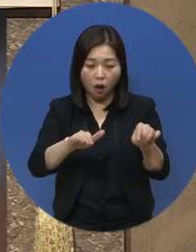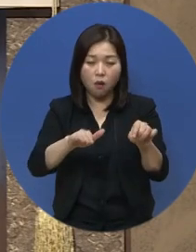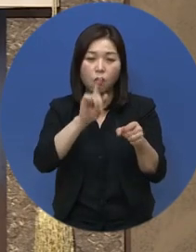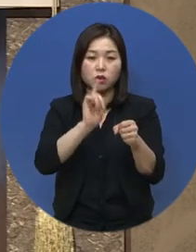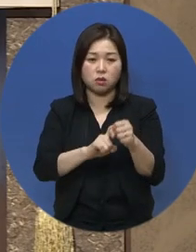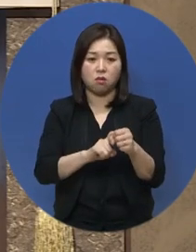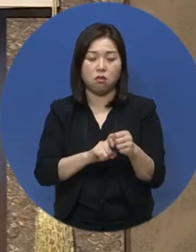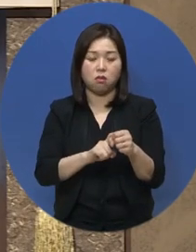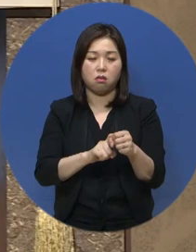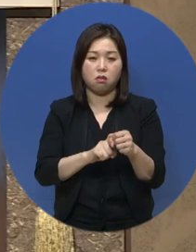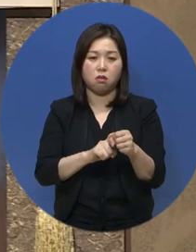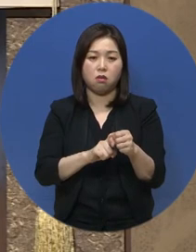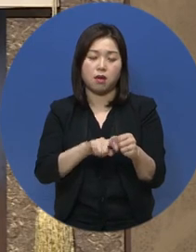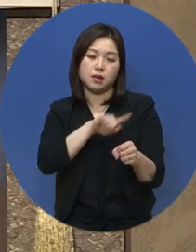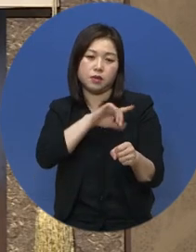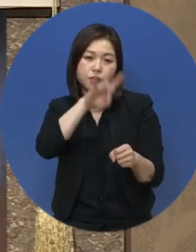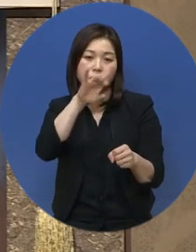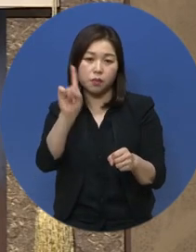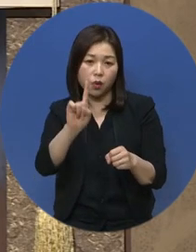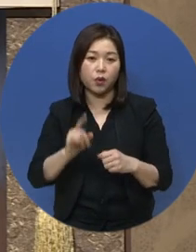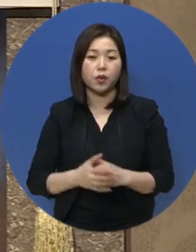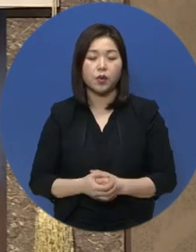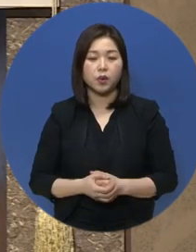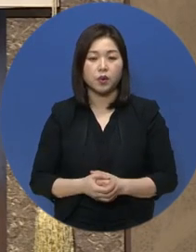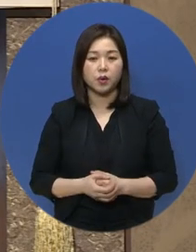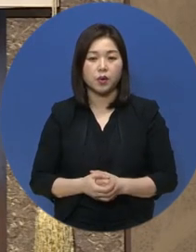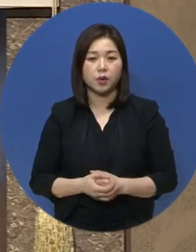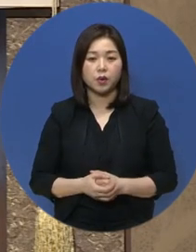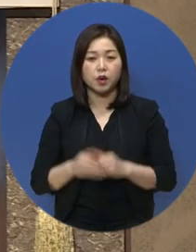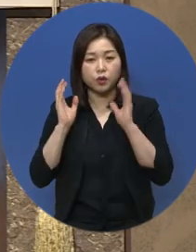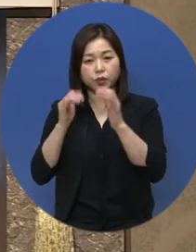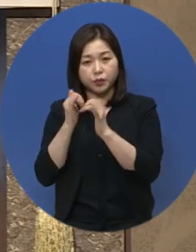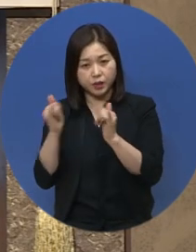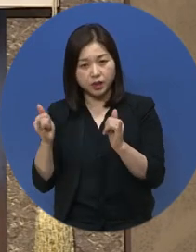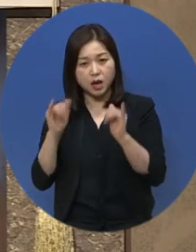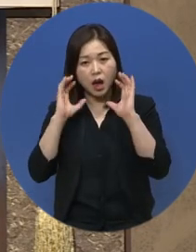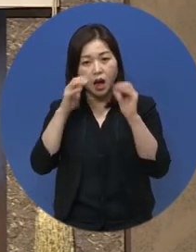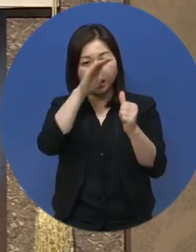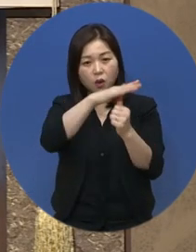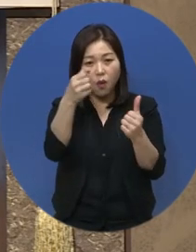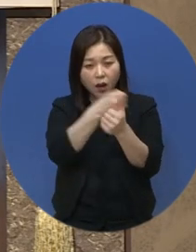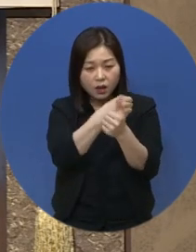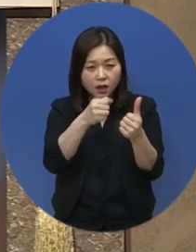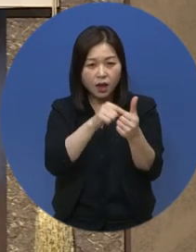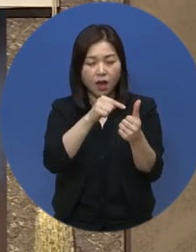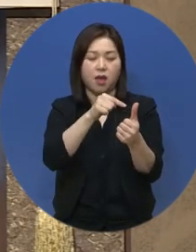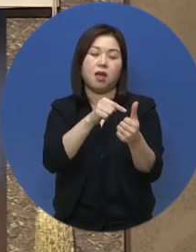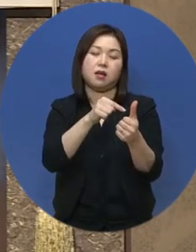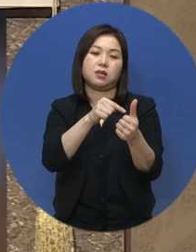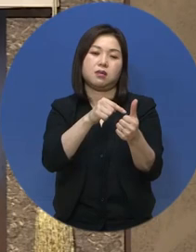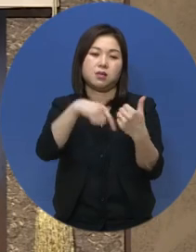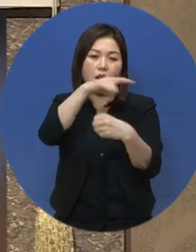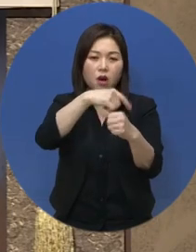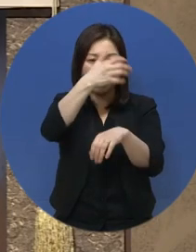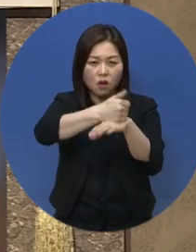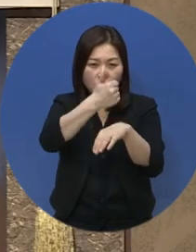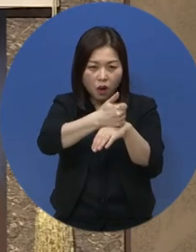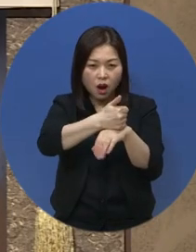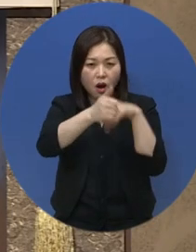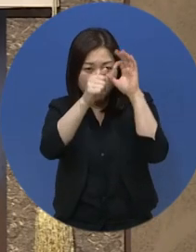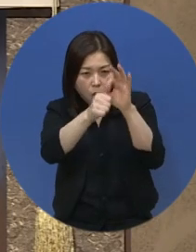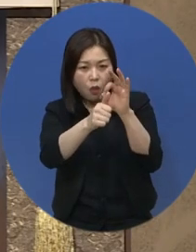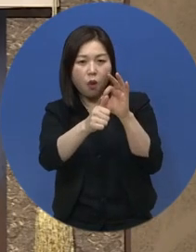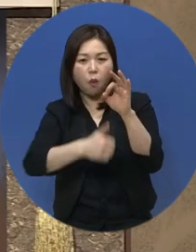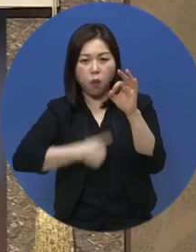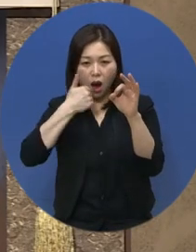그 대부분 이제 국민들은 아동학대의 어떤 실상 네. 그 결과에 대해서 분노하고 거기에 대해서 화를 내고